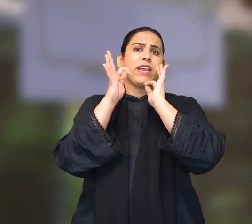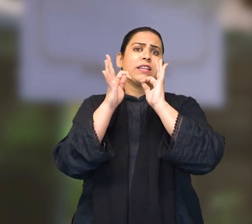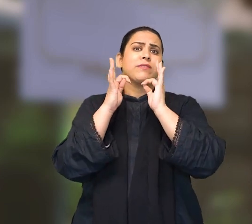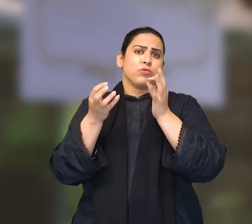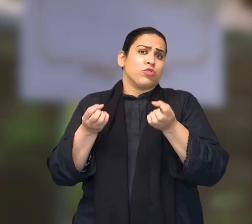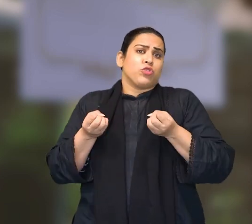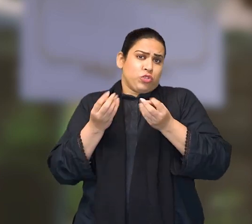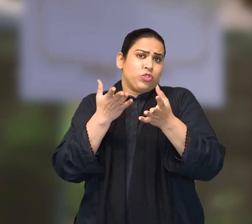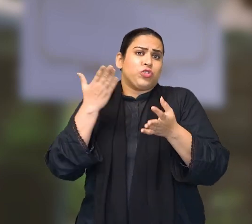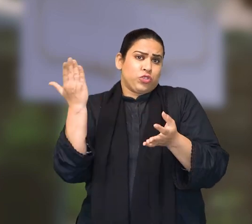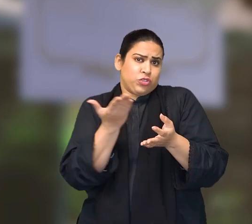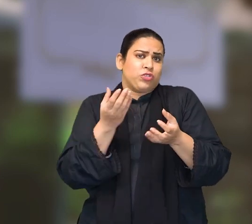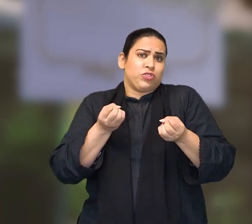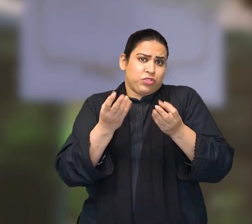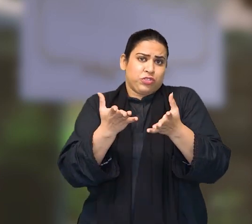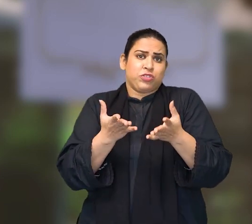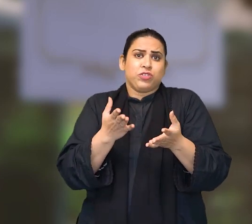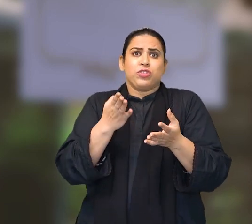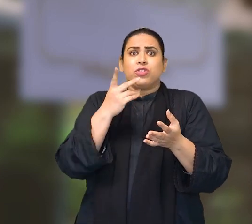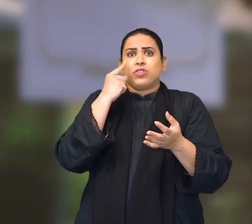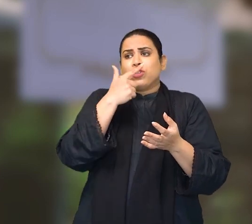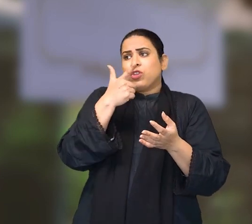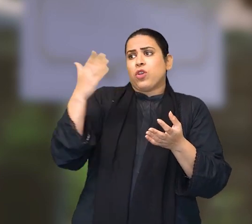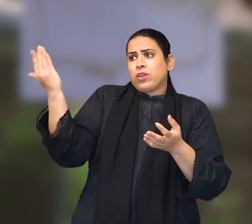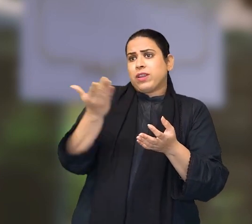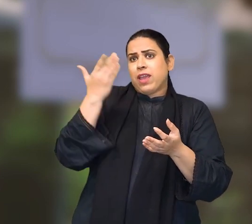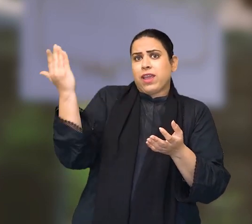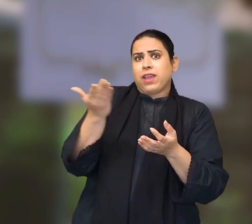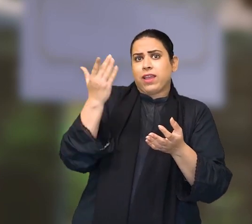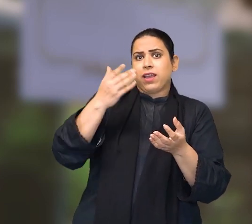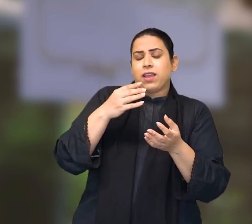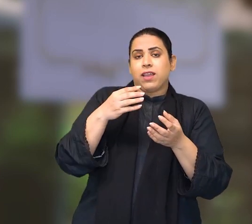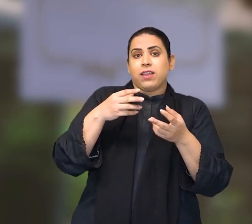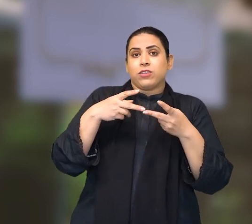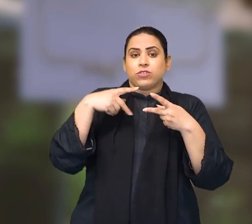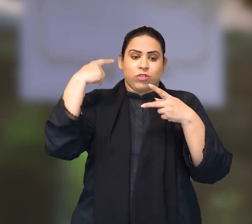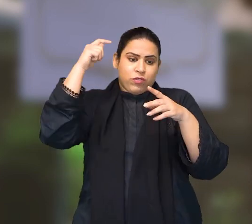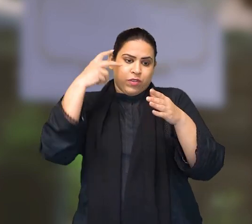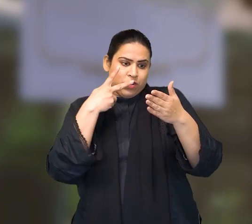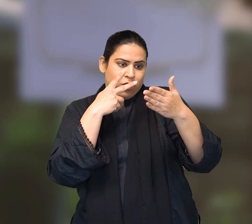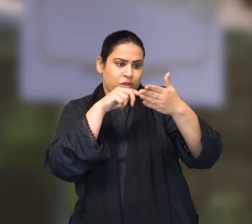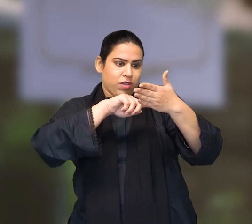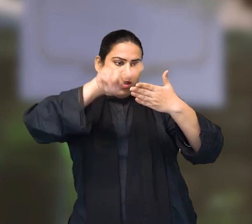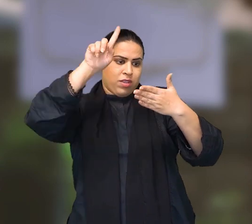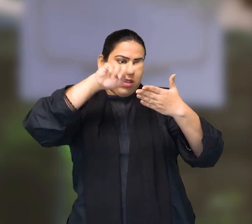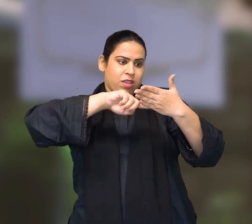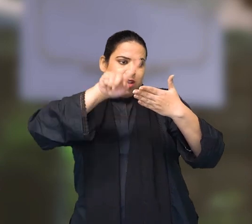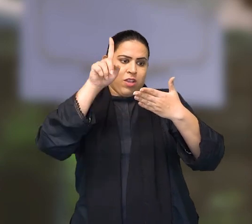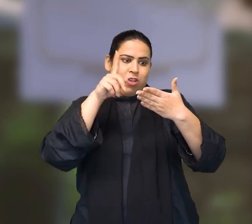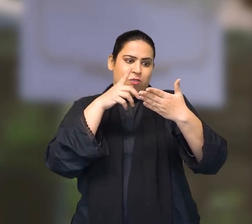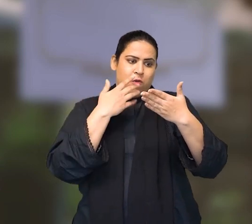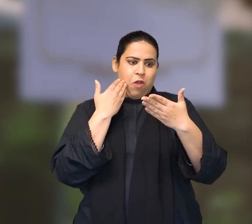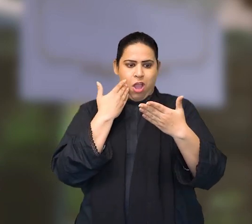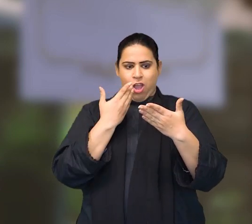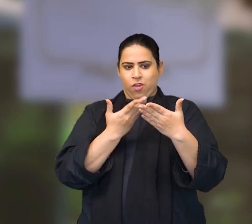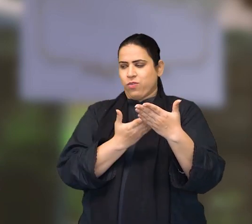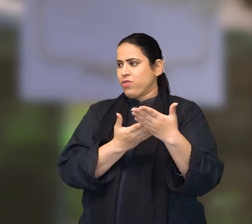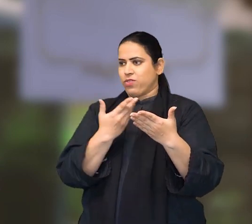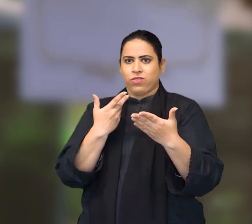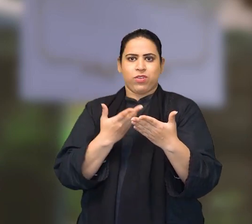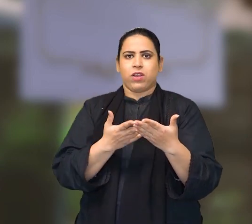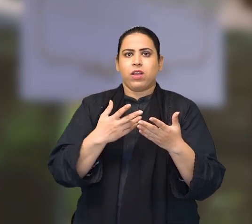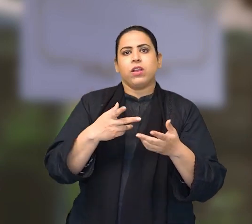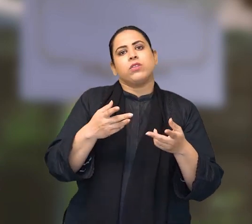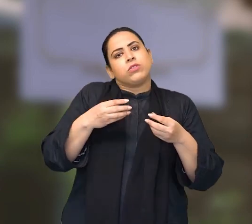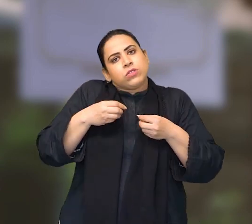फेसबुक भी नया आना शुरू हो गया था. फेसबुक पे लोगों को रीच अच्छी मिलना शुरू हो गई थी. लोगों व्हेन द वीडियोज़ गो अप देयर इट स्टार्ट गेटिंग वायरल